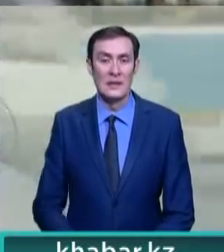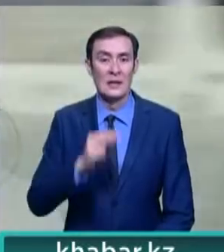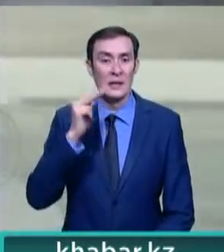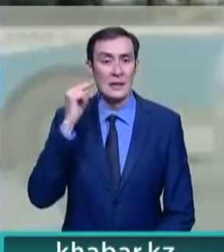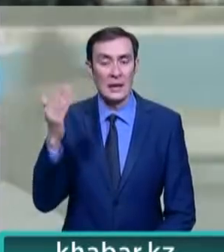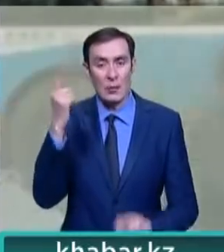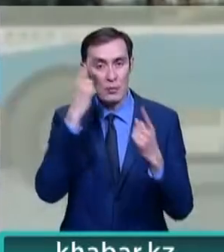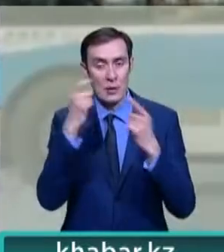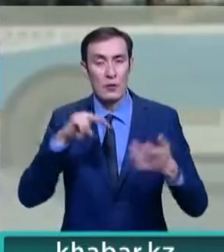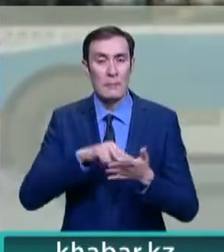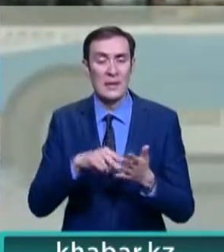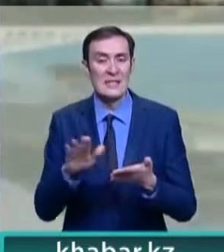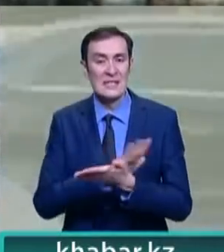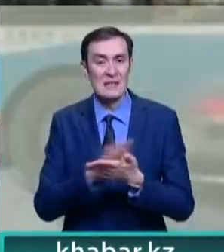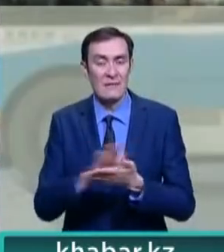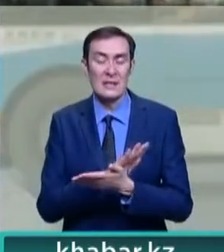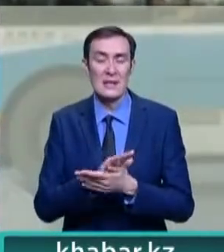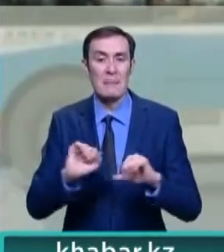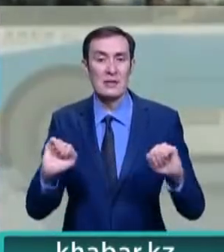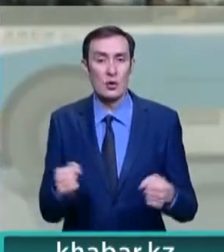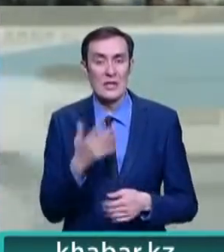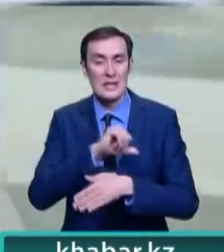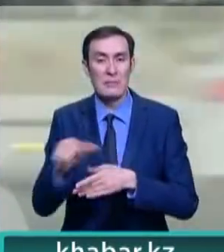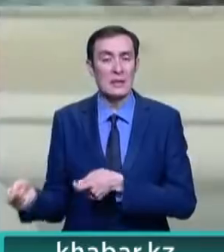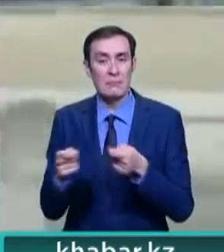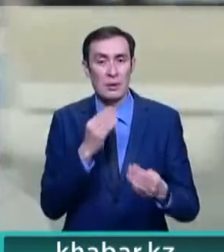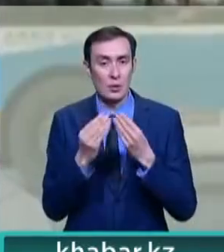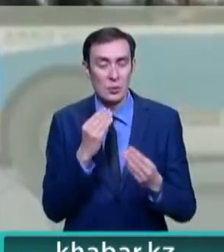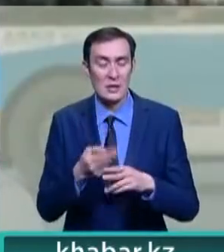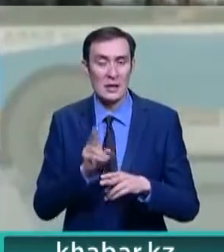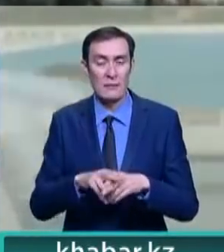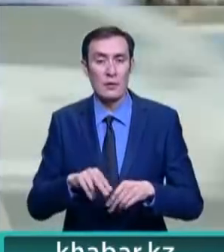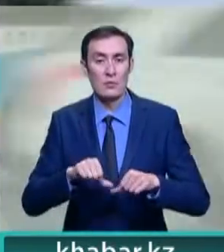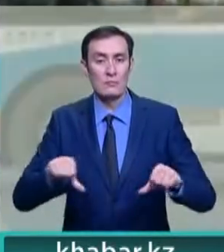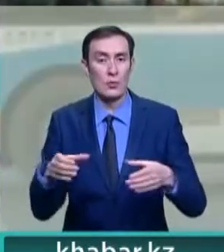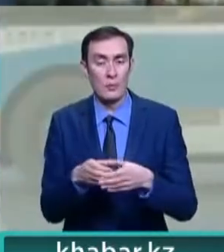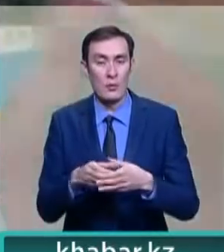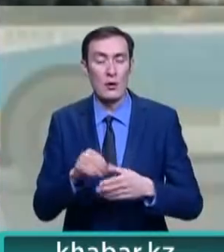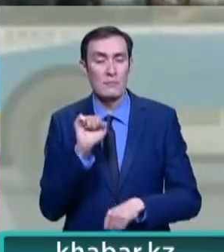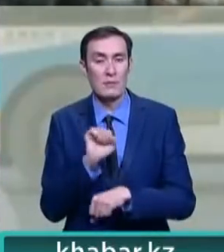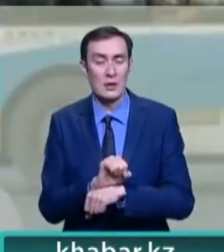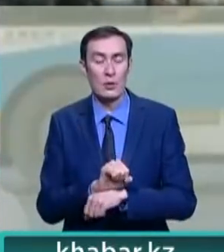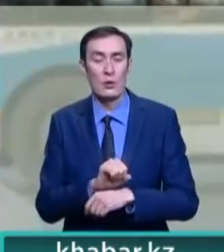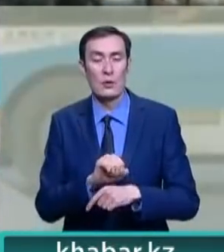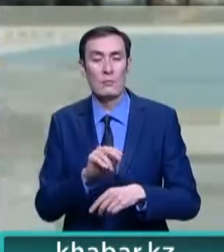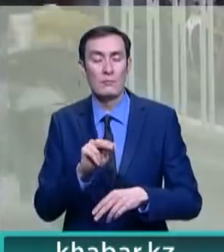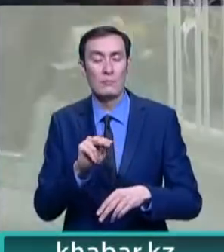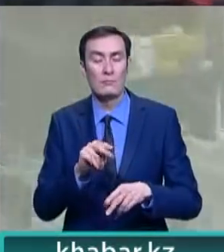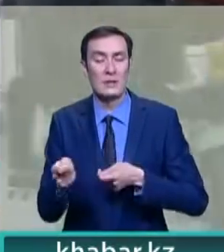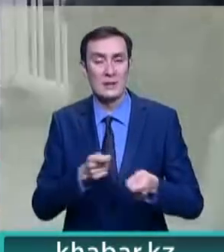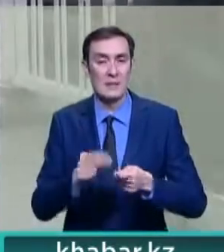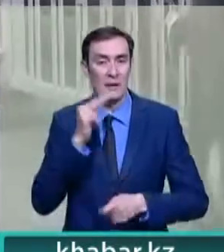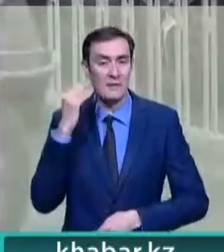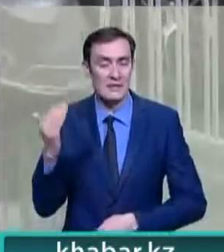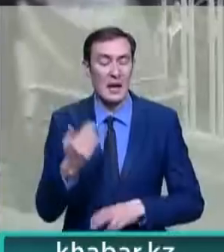Поднебесные опубликовали план дезинфекции замороженной импортной продукции. Документ приняла рабочая группа по профилактике и контролю эпидемии при китайском